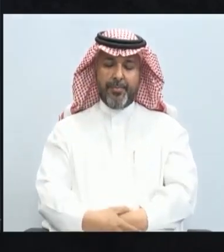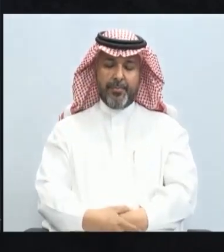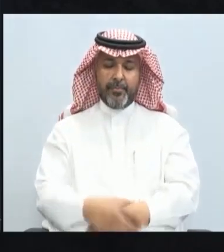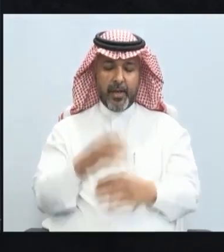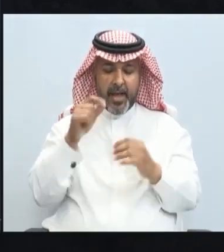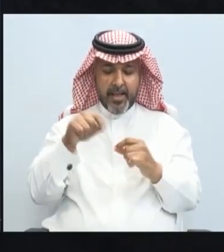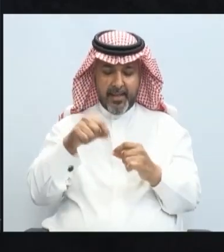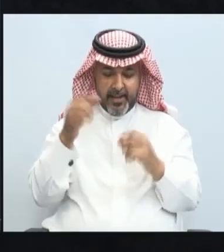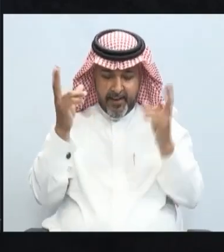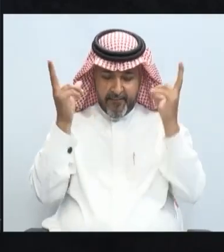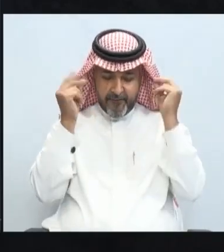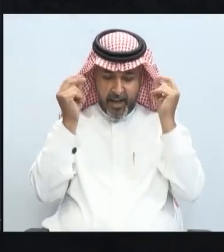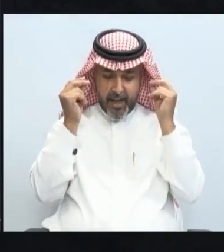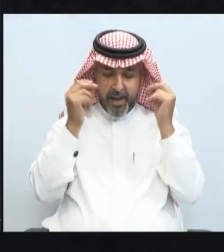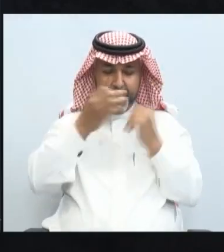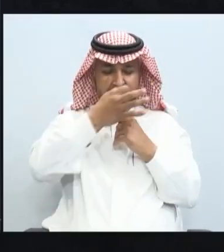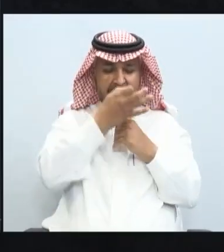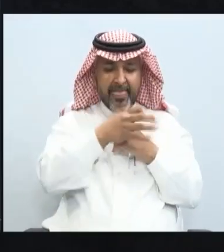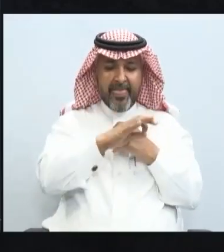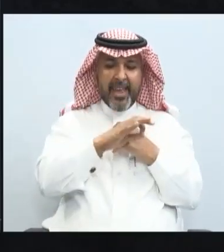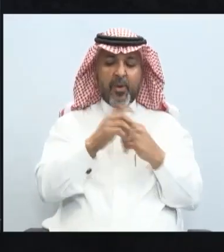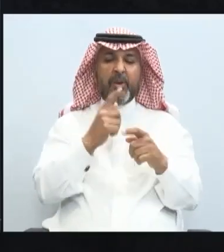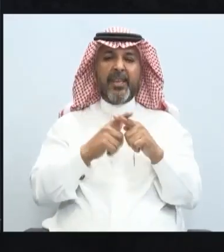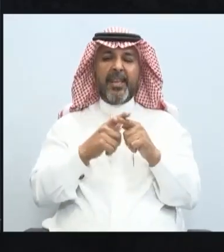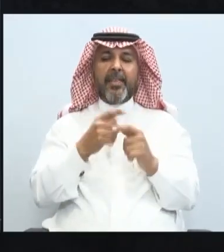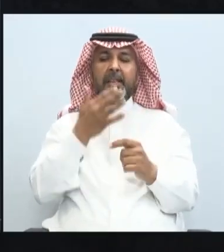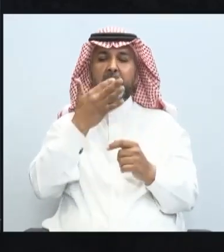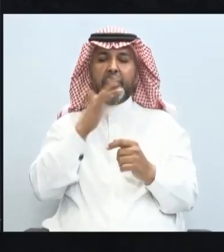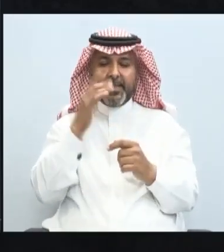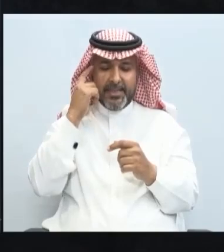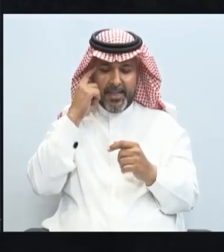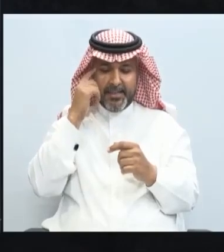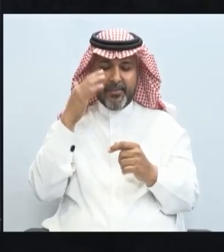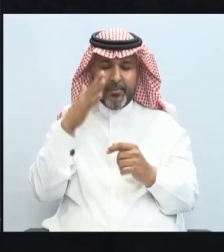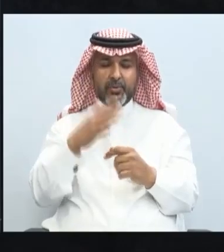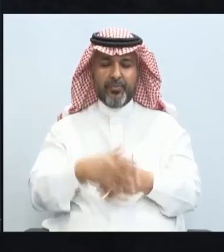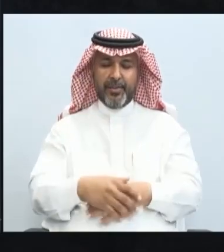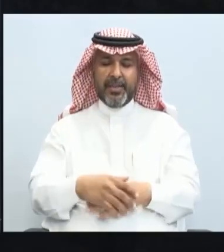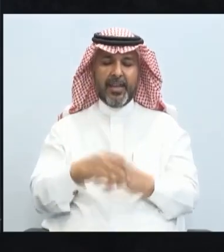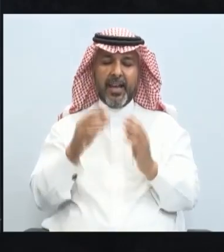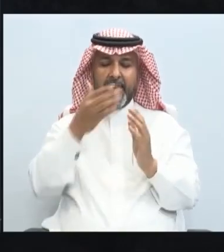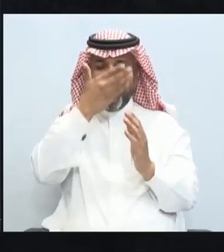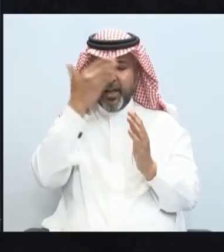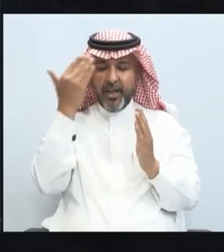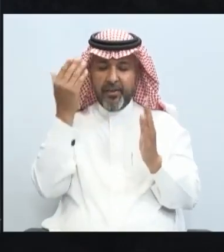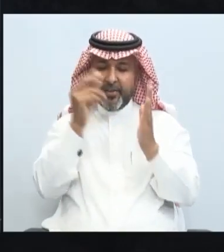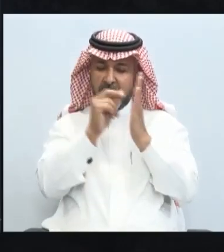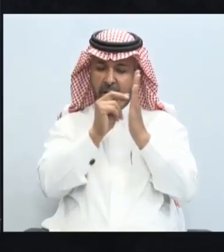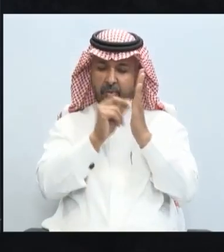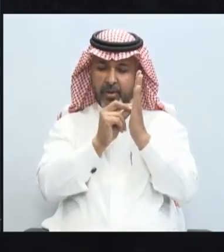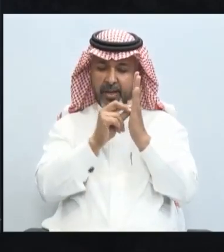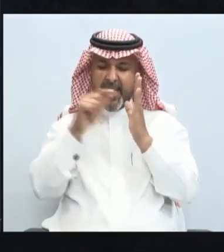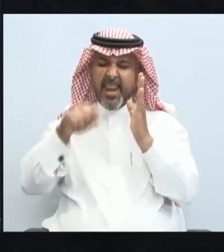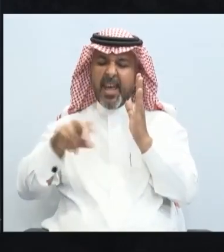اتقن المهارات في هذه الوحده سوف ينعكس عليه في الصف الثالث ثانوي في وحده كامله عن دوال